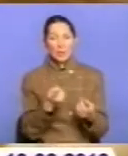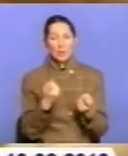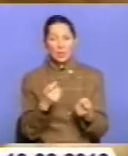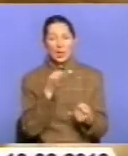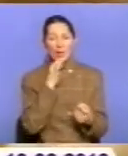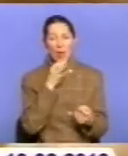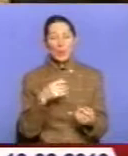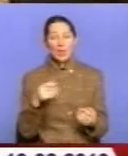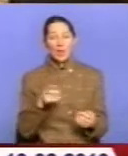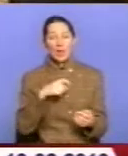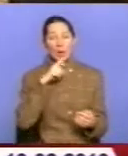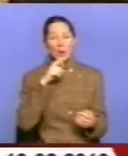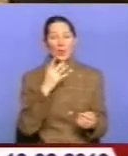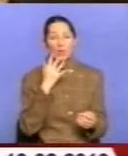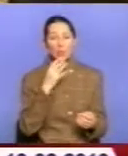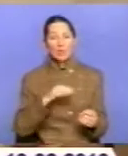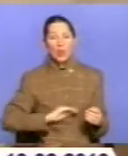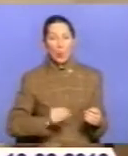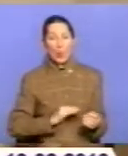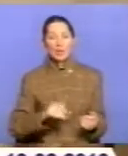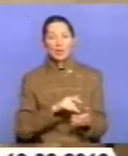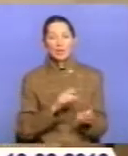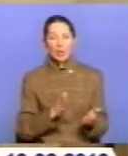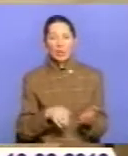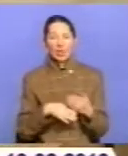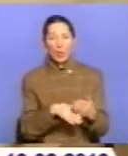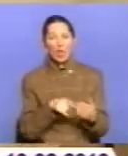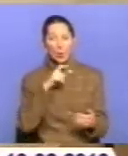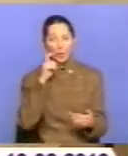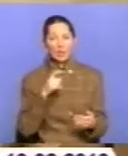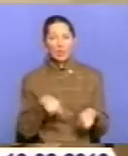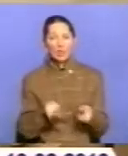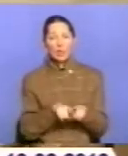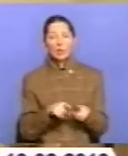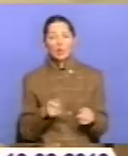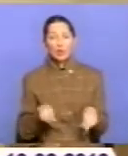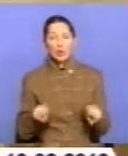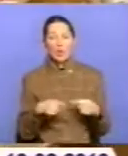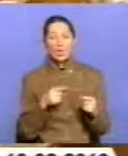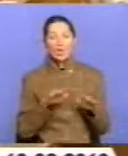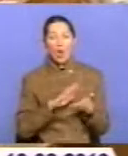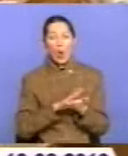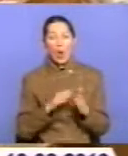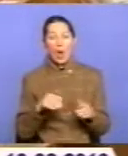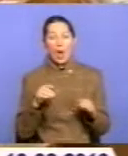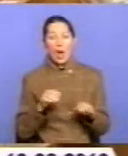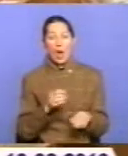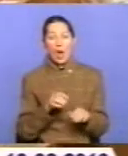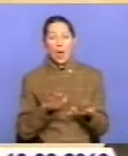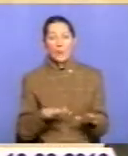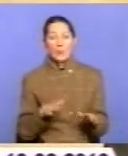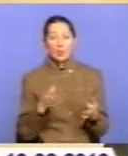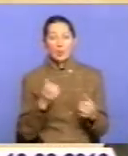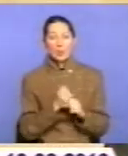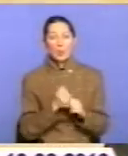змогу створити нові робочі місця з конкурентноспроможною зарплатнею та гідними умовами праці, щоб кваліфіковані фахівці не тікали за кордон.